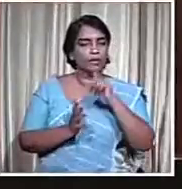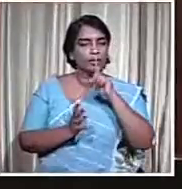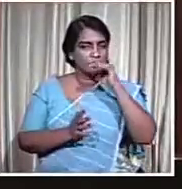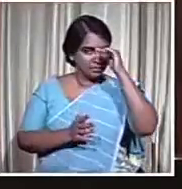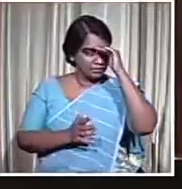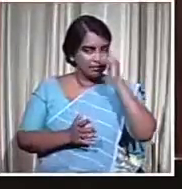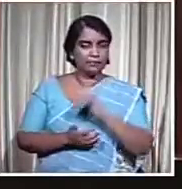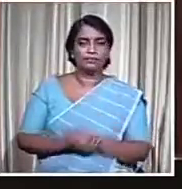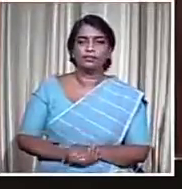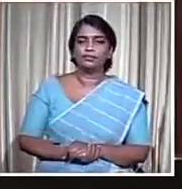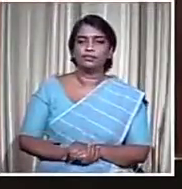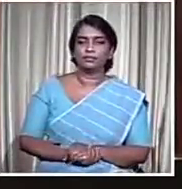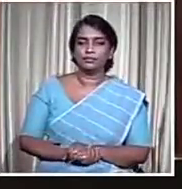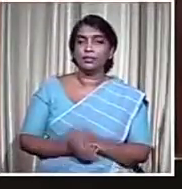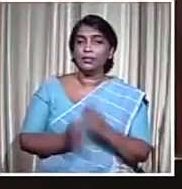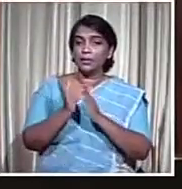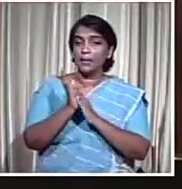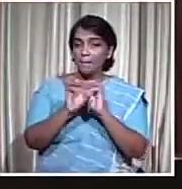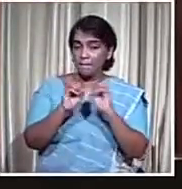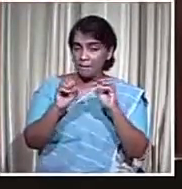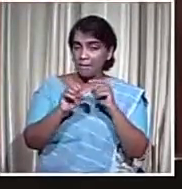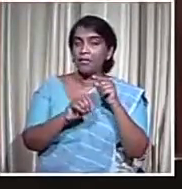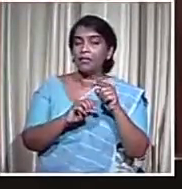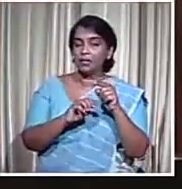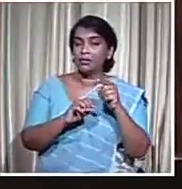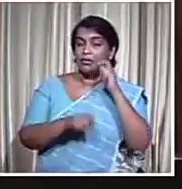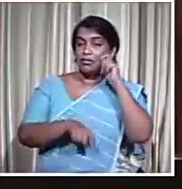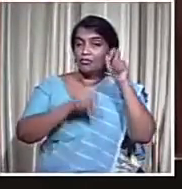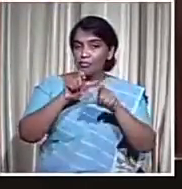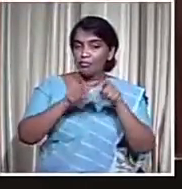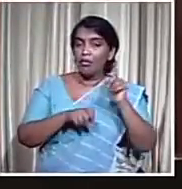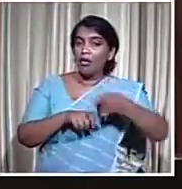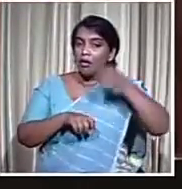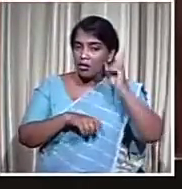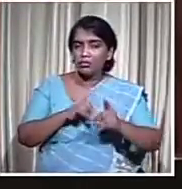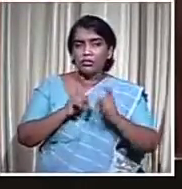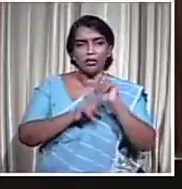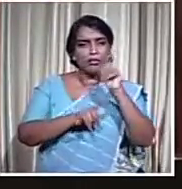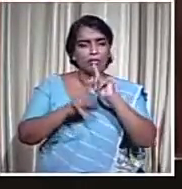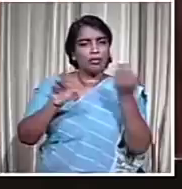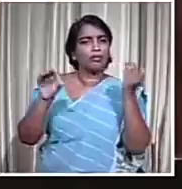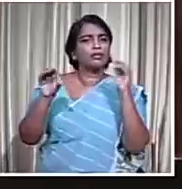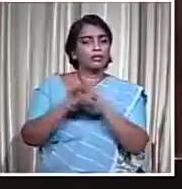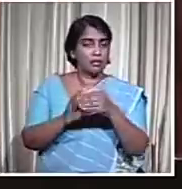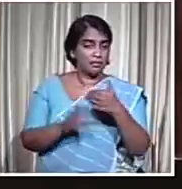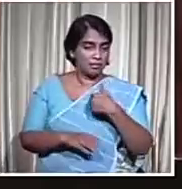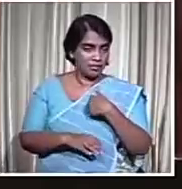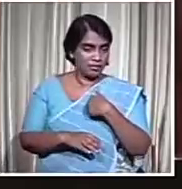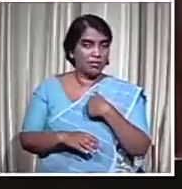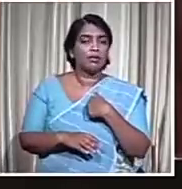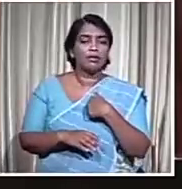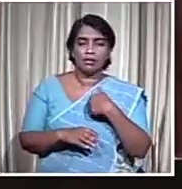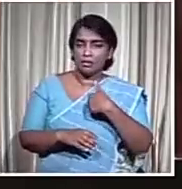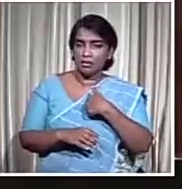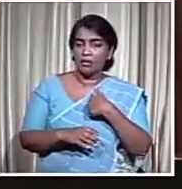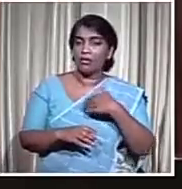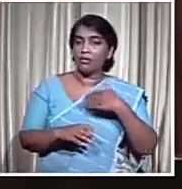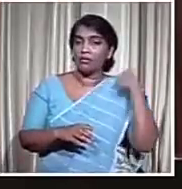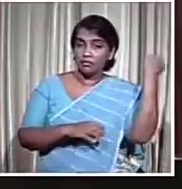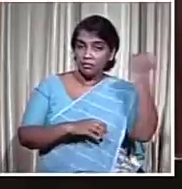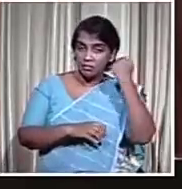செயலாளராக இருந்து மக்களின் ஆணை மூலம் பாராளுமன்றத்திற்கு தெரிவாகிய நான் எனது கன்னியுரையில் இருந்து தொடர்ச்சியாக வலியுறுத்தி